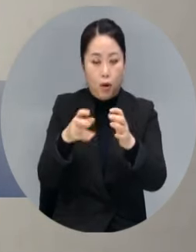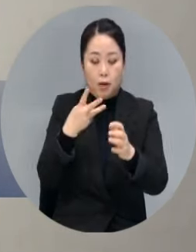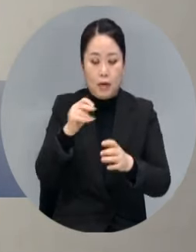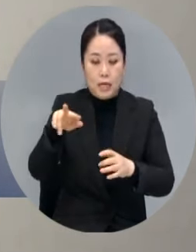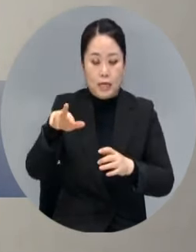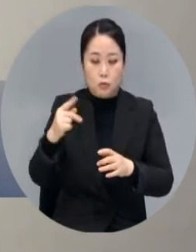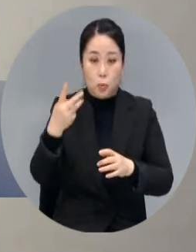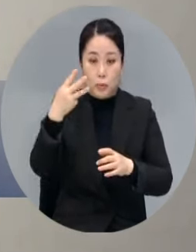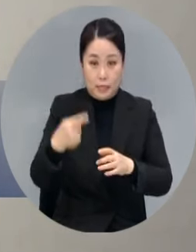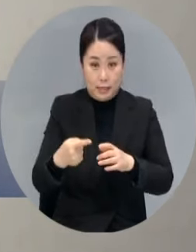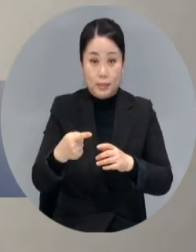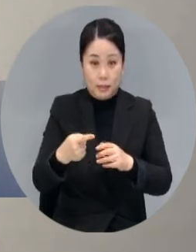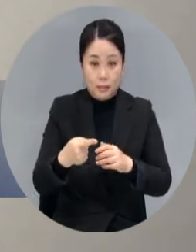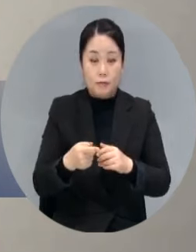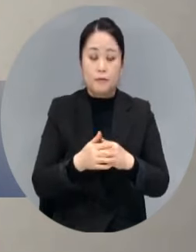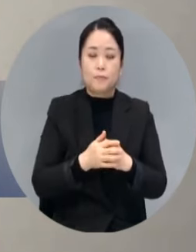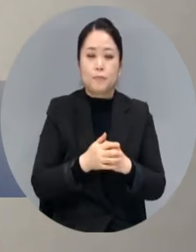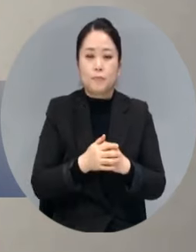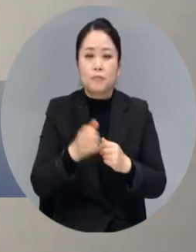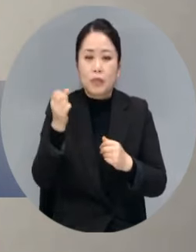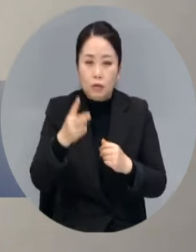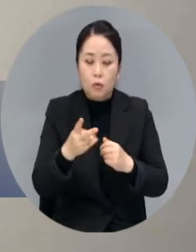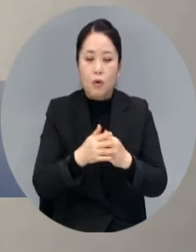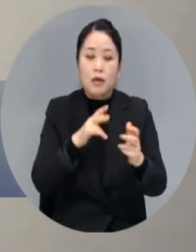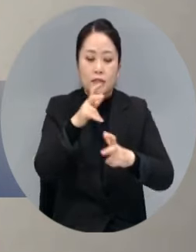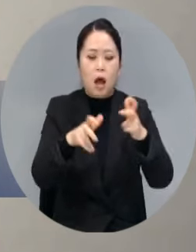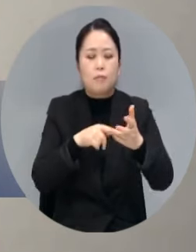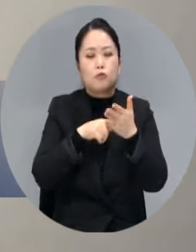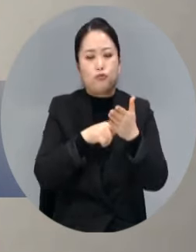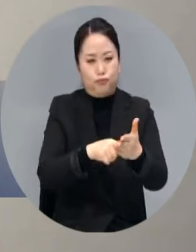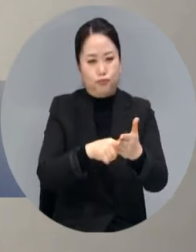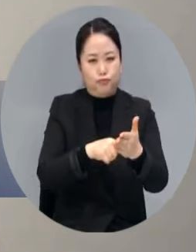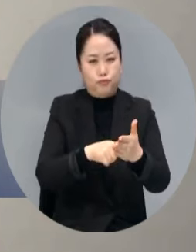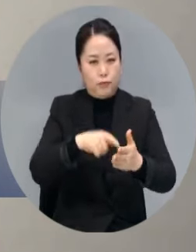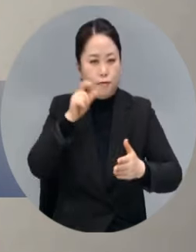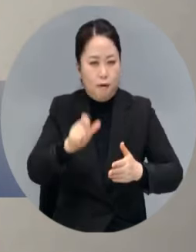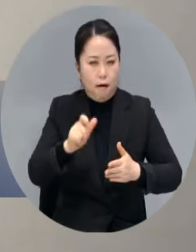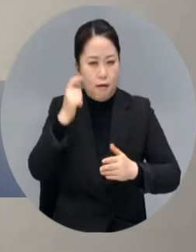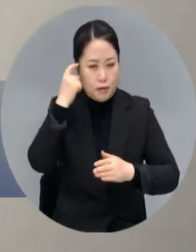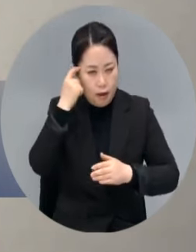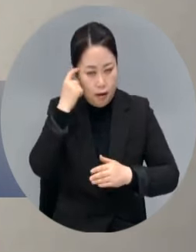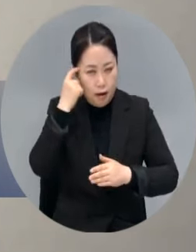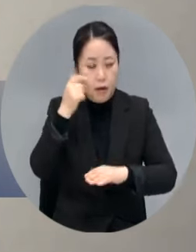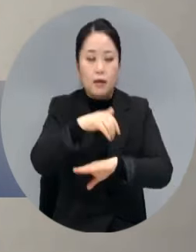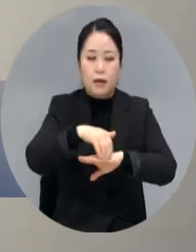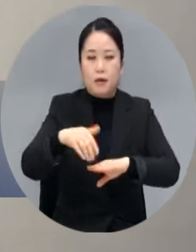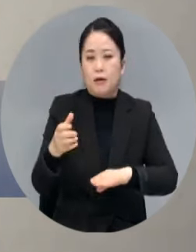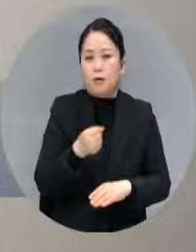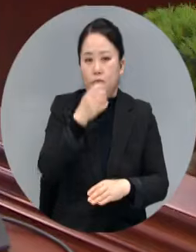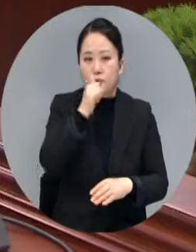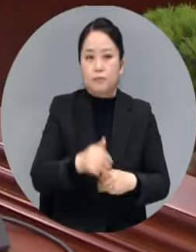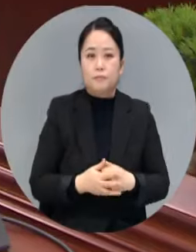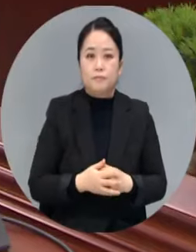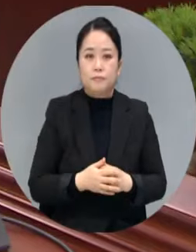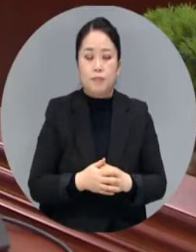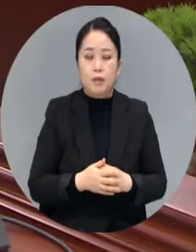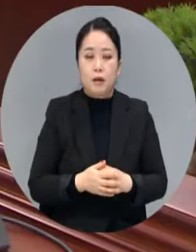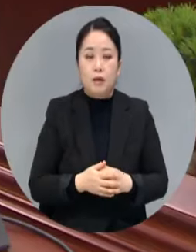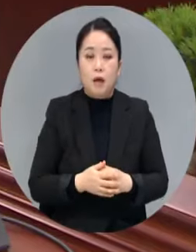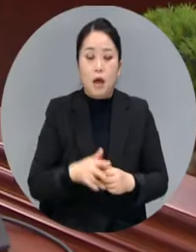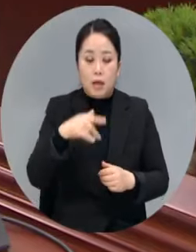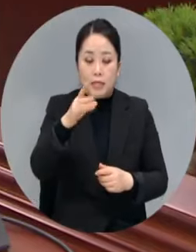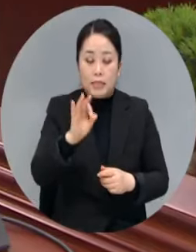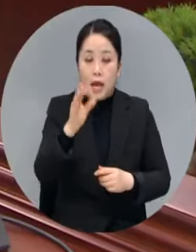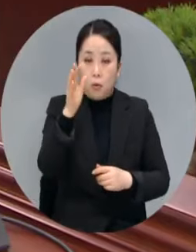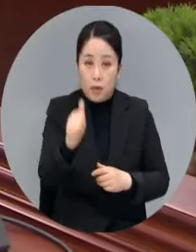리조트 또 사업을 또 추진을 강력하게 하겠다는 생각을 가지고 있습니다.